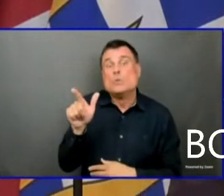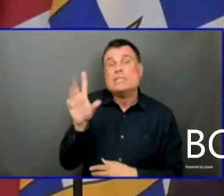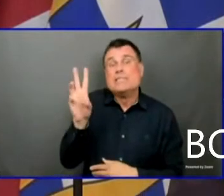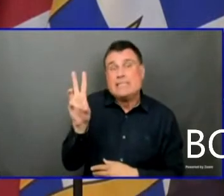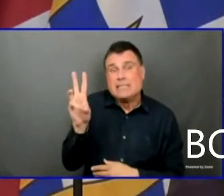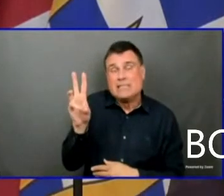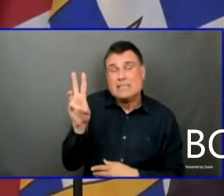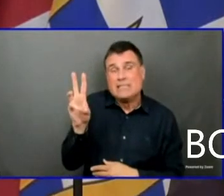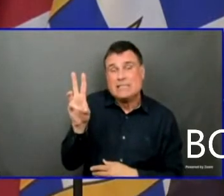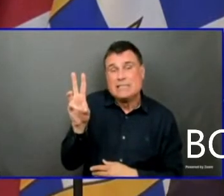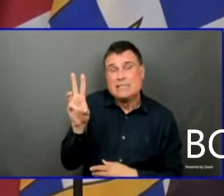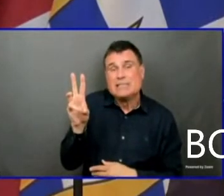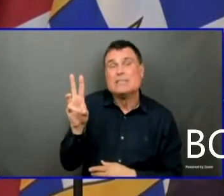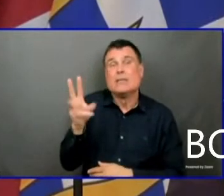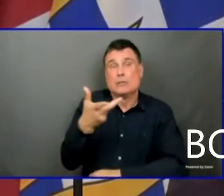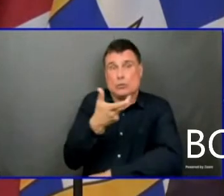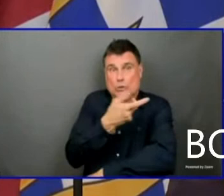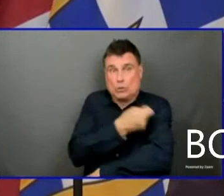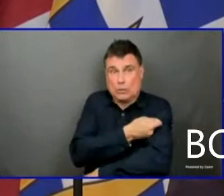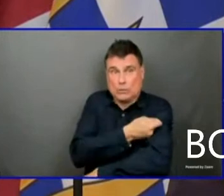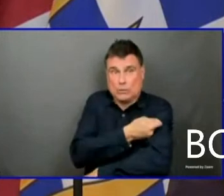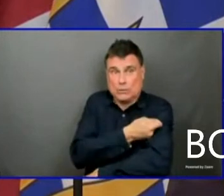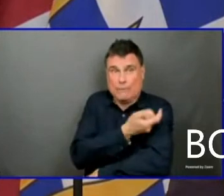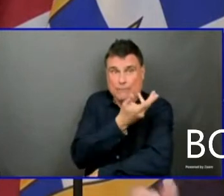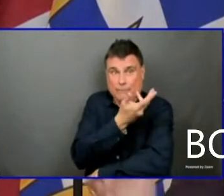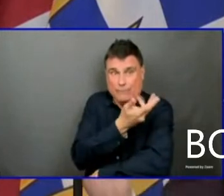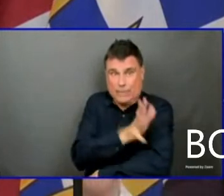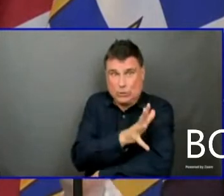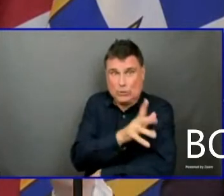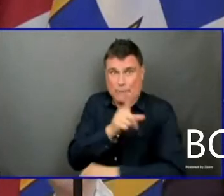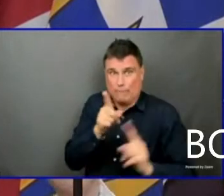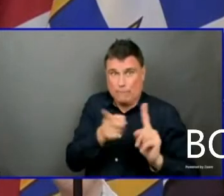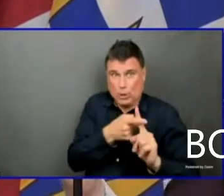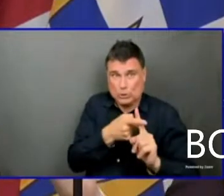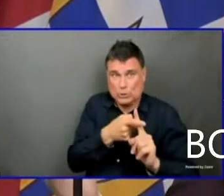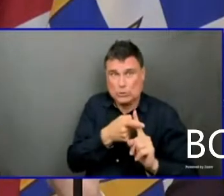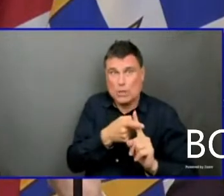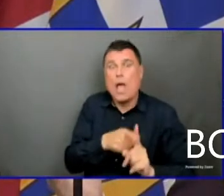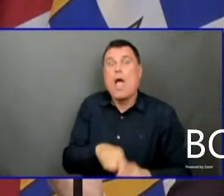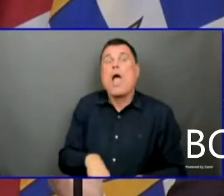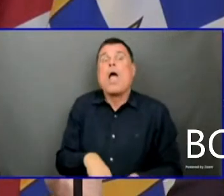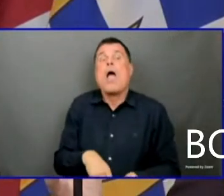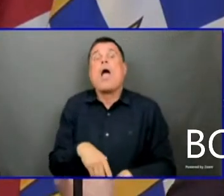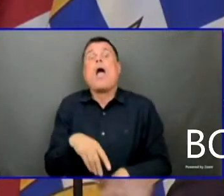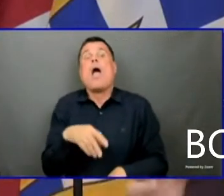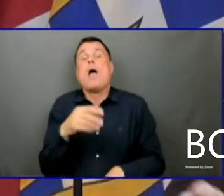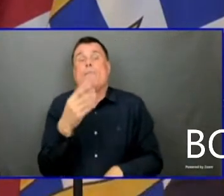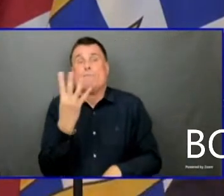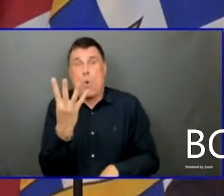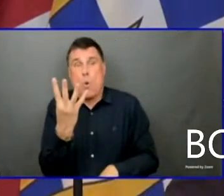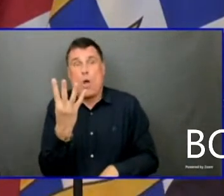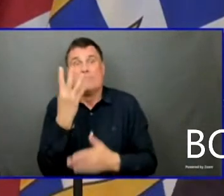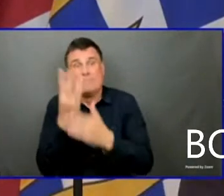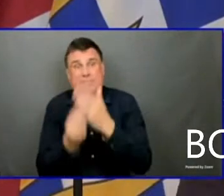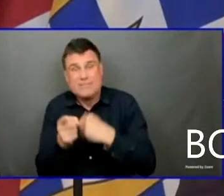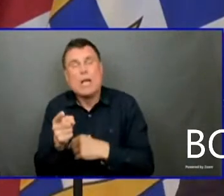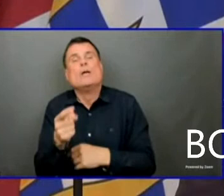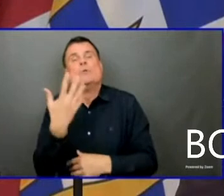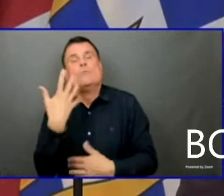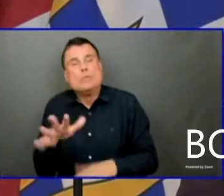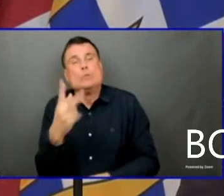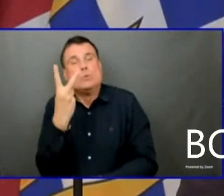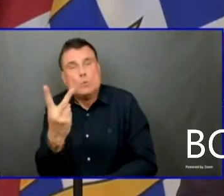2 doses. 有4例死亡是2例都是受过2针的，但是我没有这